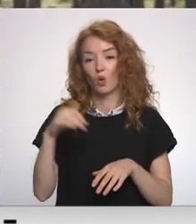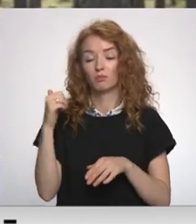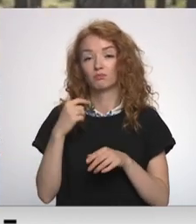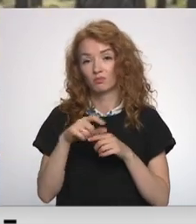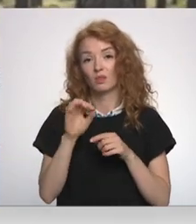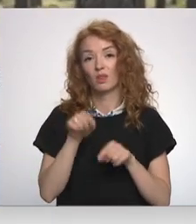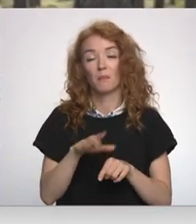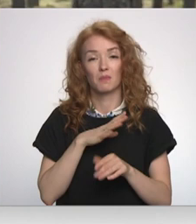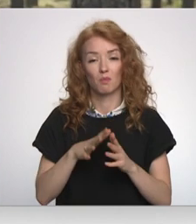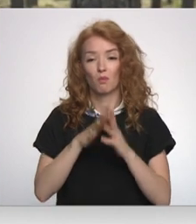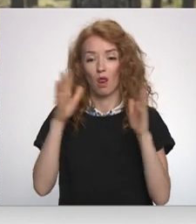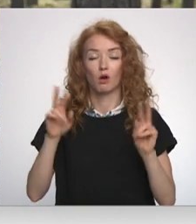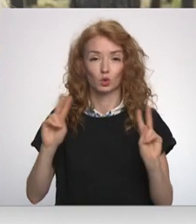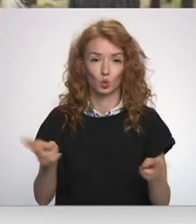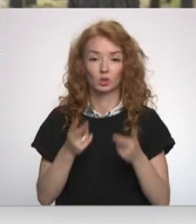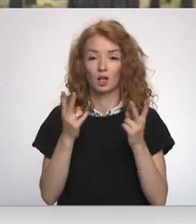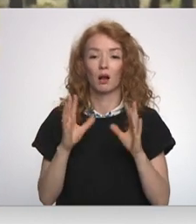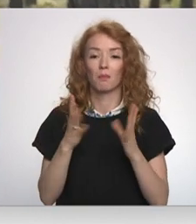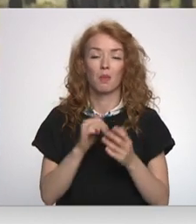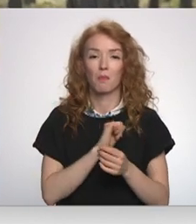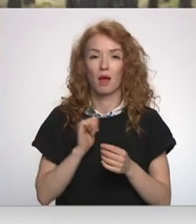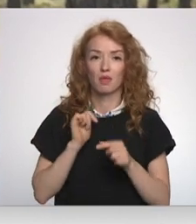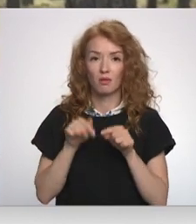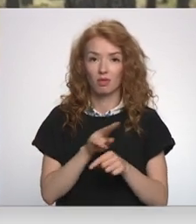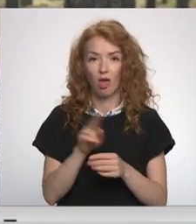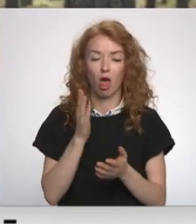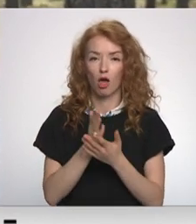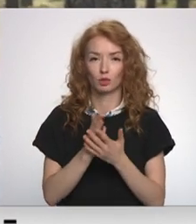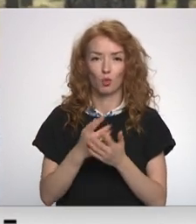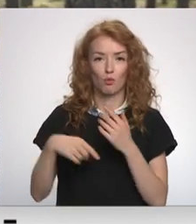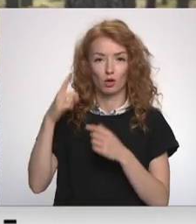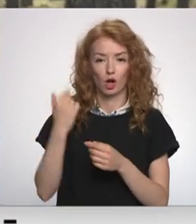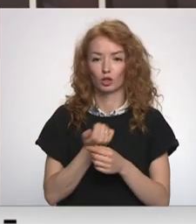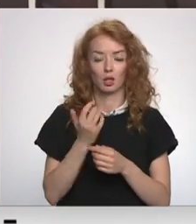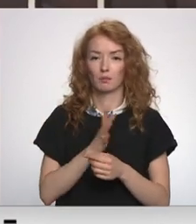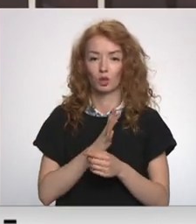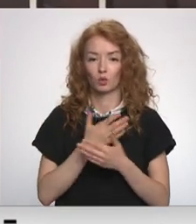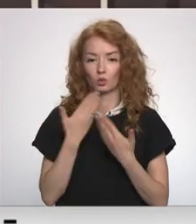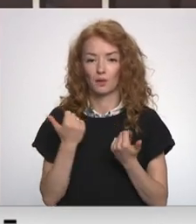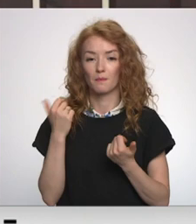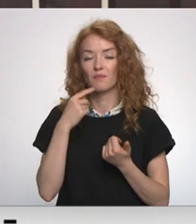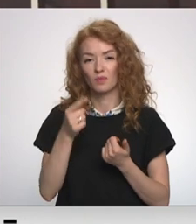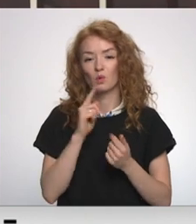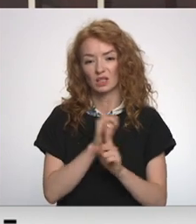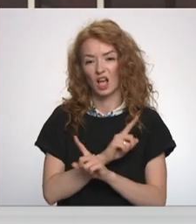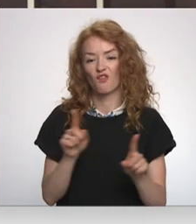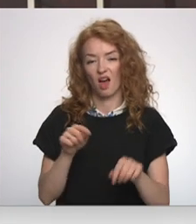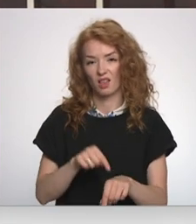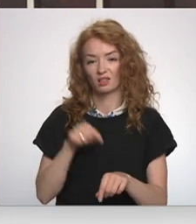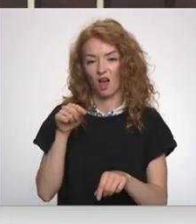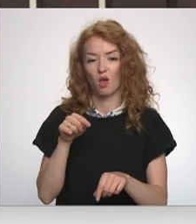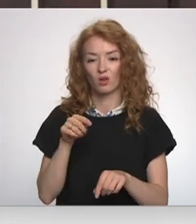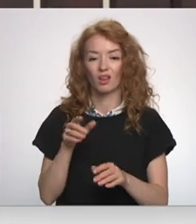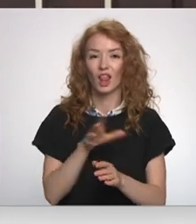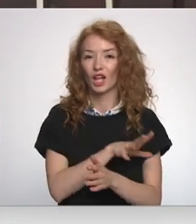bijis diezgan plašs ugunsgrēks, bet tā pati te neesmu bijusi pagājušajā gadā uz vietas. Savādāk sajūta, ka visu šos